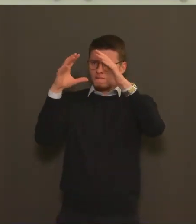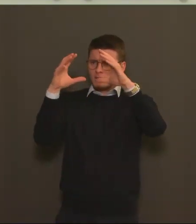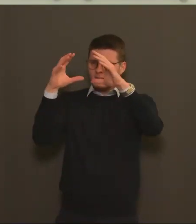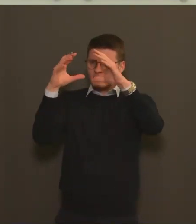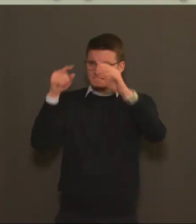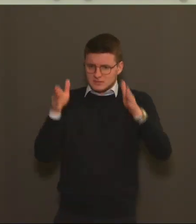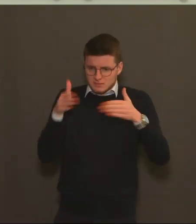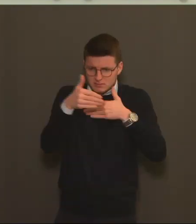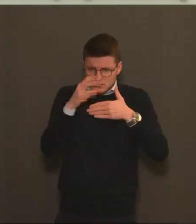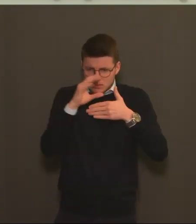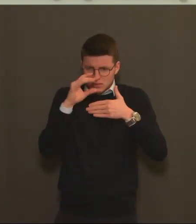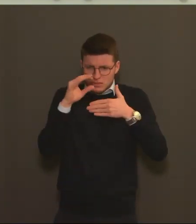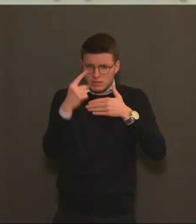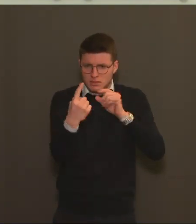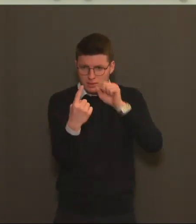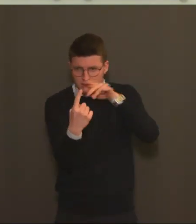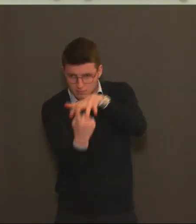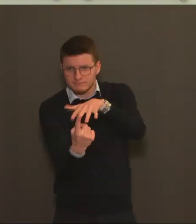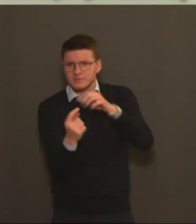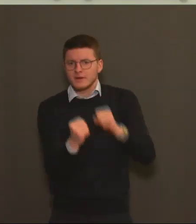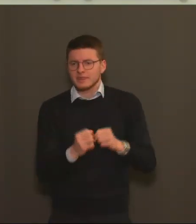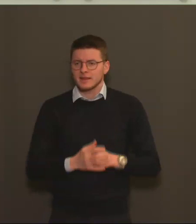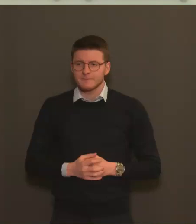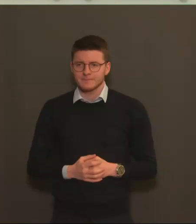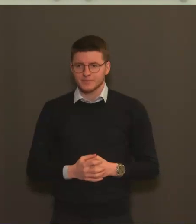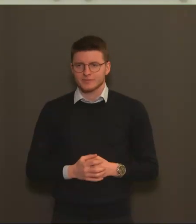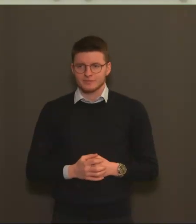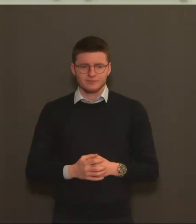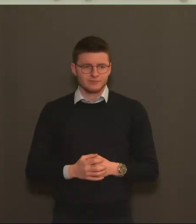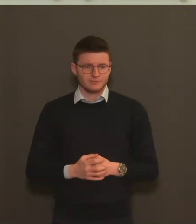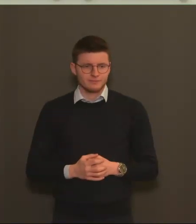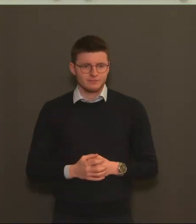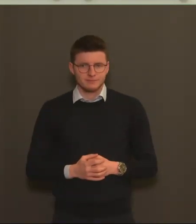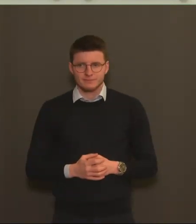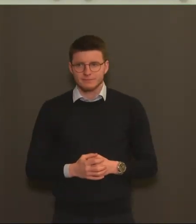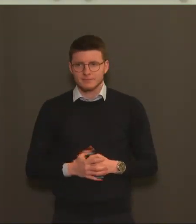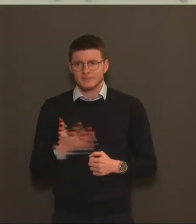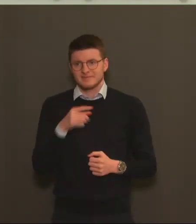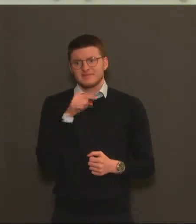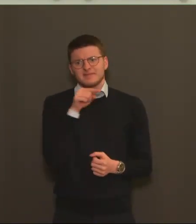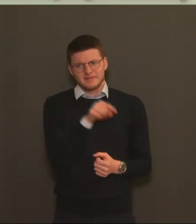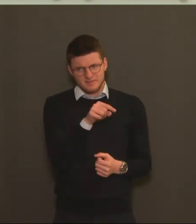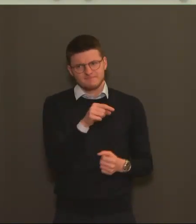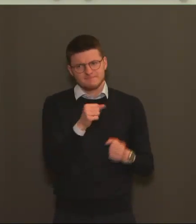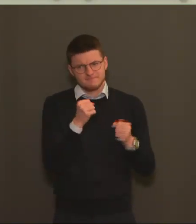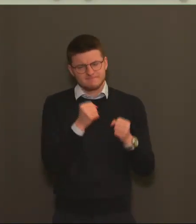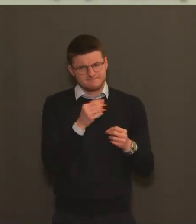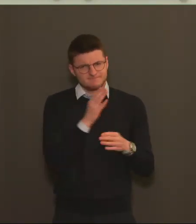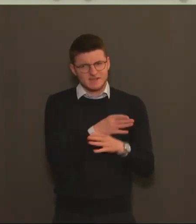lucht in de ruimte besmettelijk. Dit is iets wat je in principe alleen maar binnen kan meemaken en niet